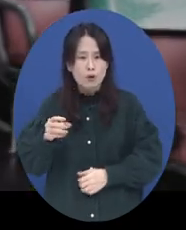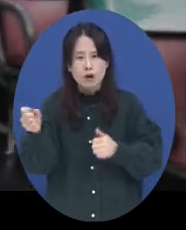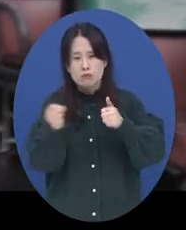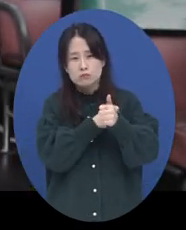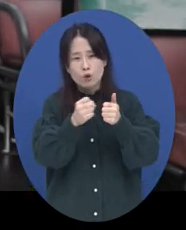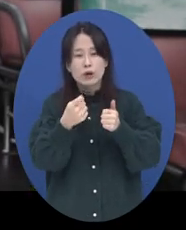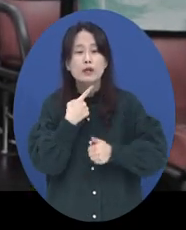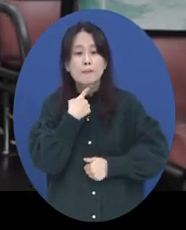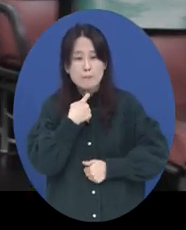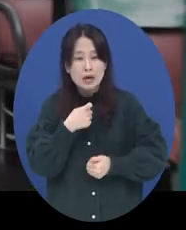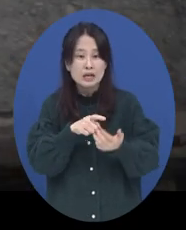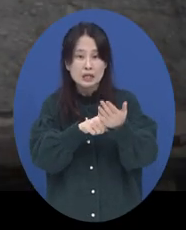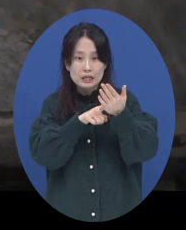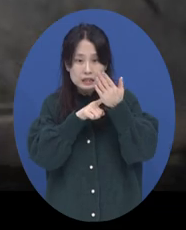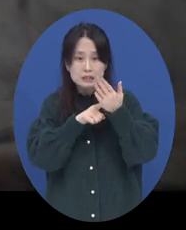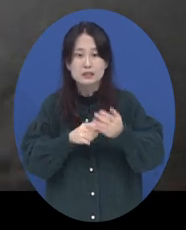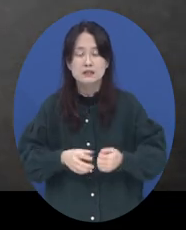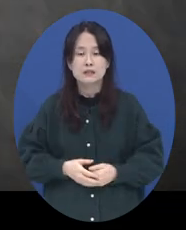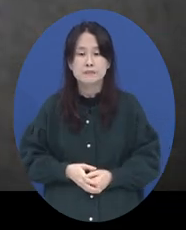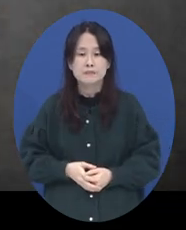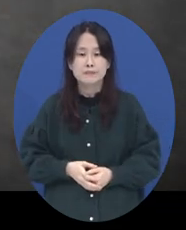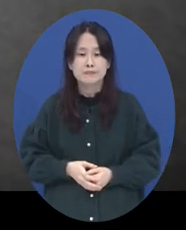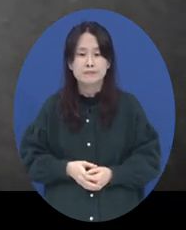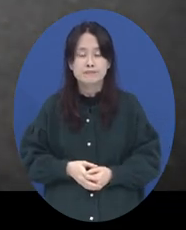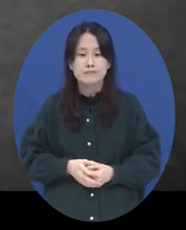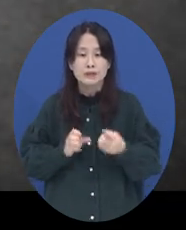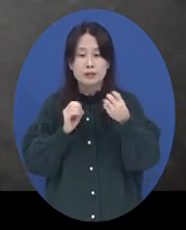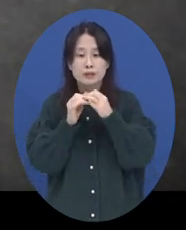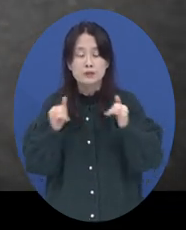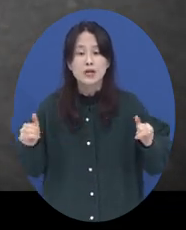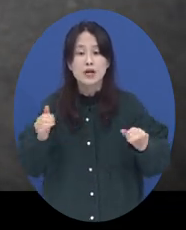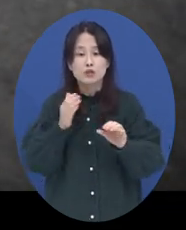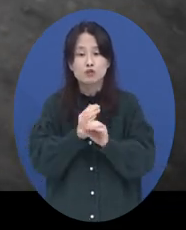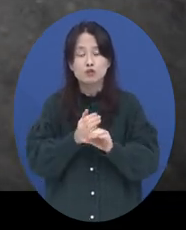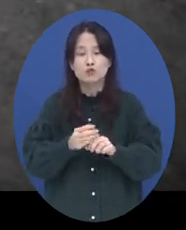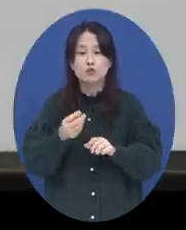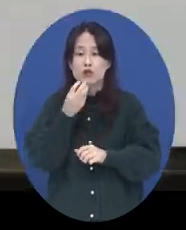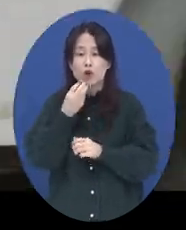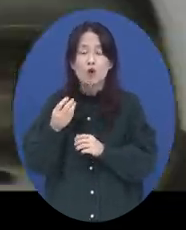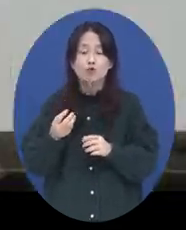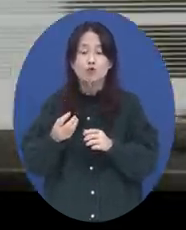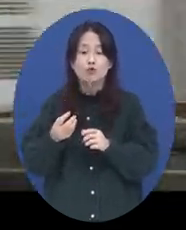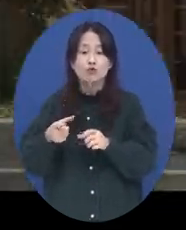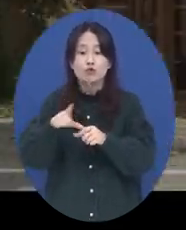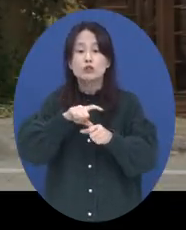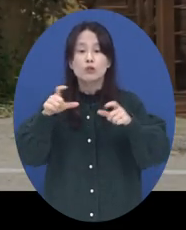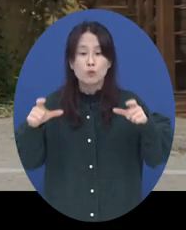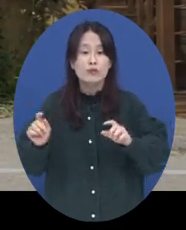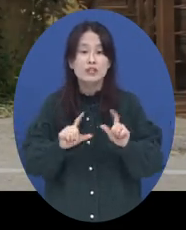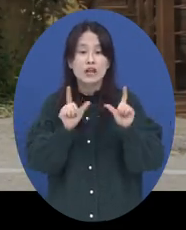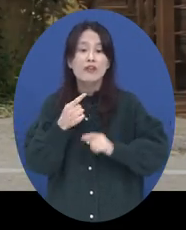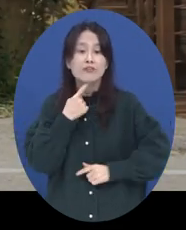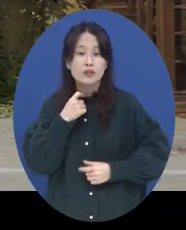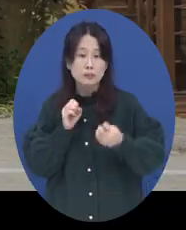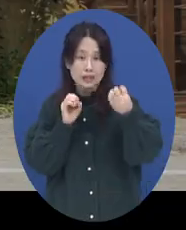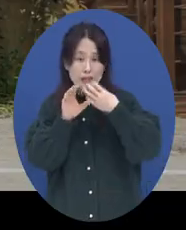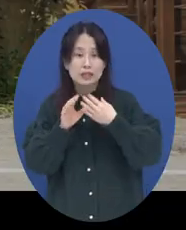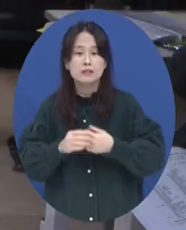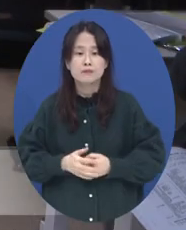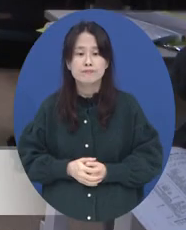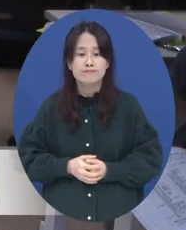93.3%가 구타 경험이 있는 것으로 나타났습니다. 응답자의 입소 전 거주지는 대다수가 수도권으로